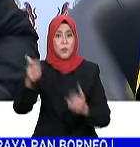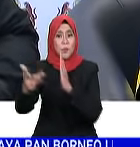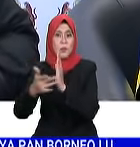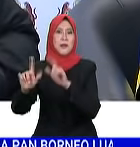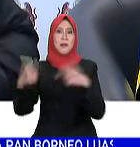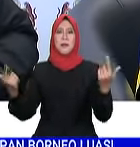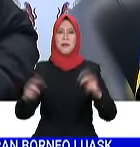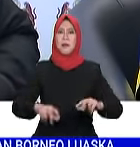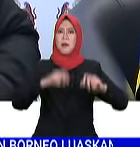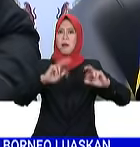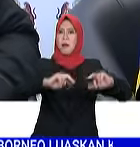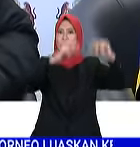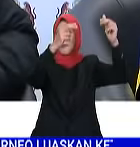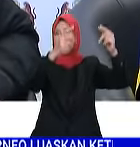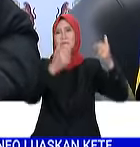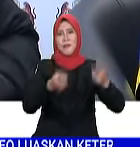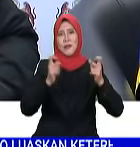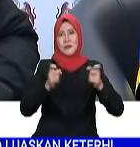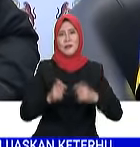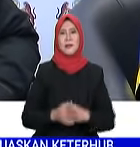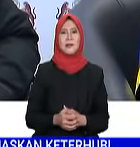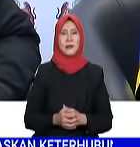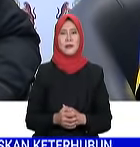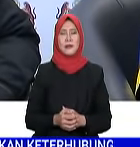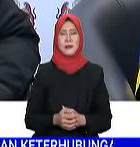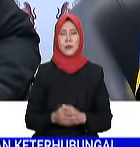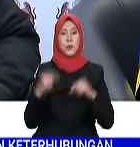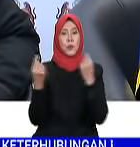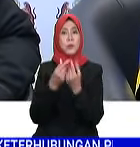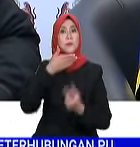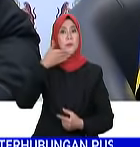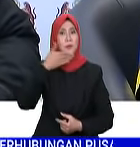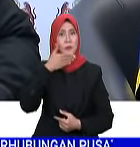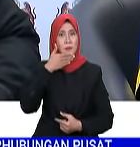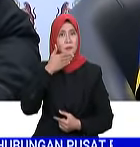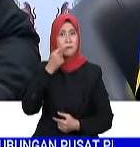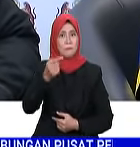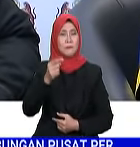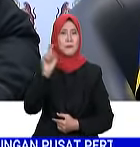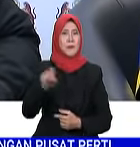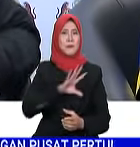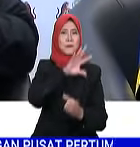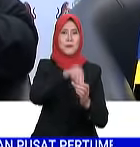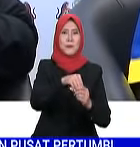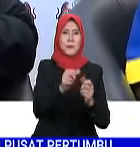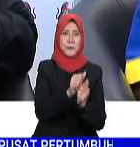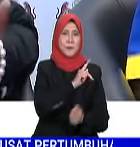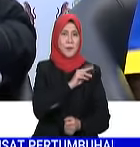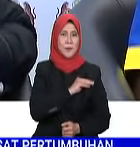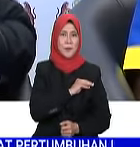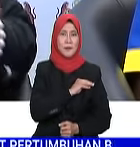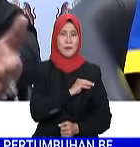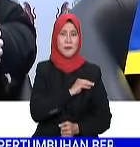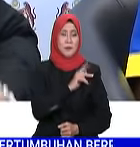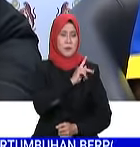Jadi golongan muda ni saya menyerulah semua golongan muda untuk bersama-sama kita kementerian. InsyaAllah kementerian akan